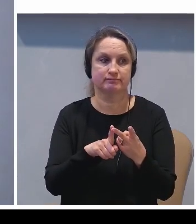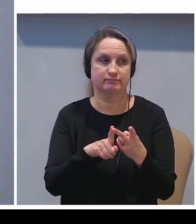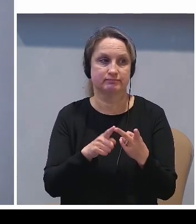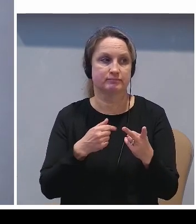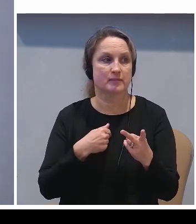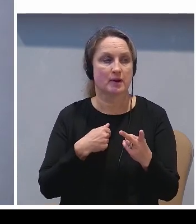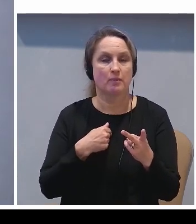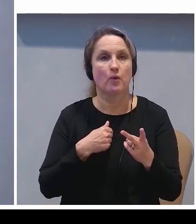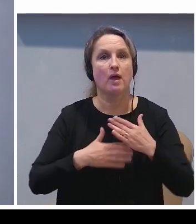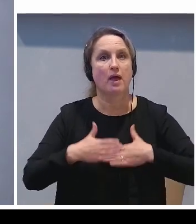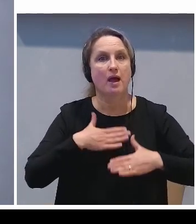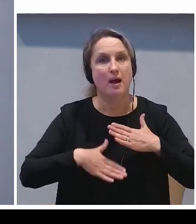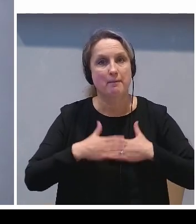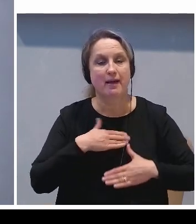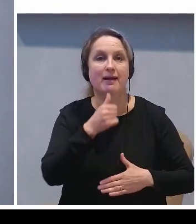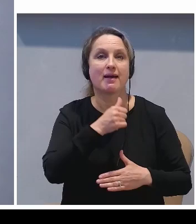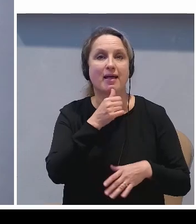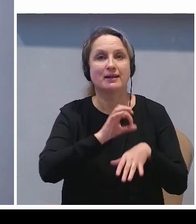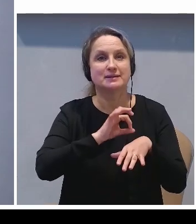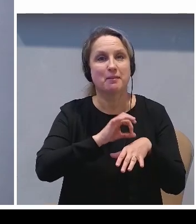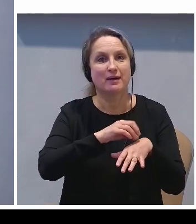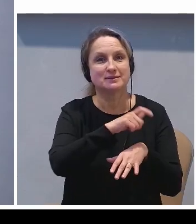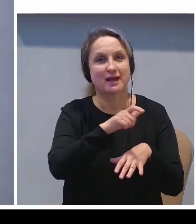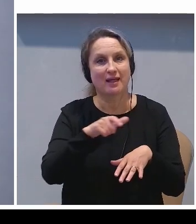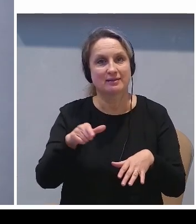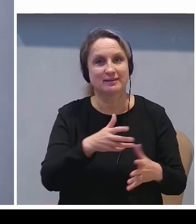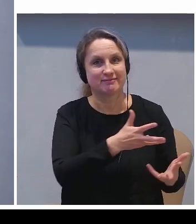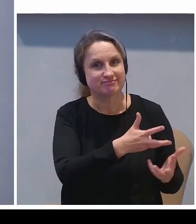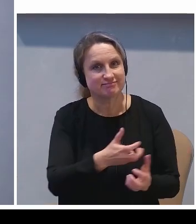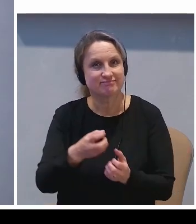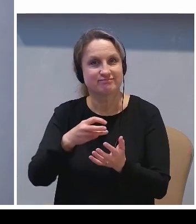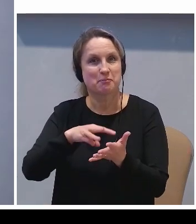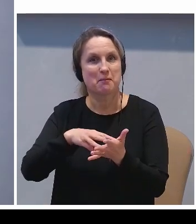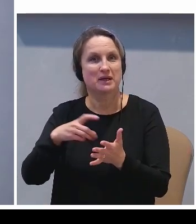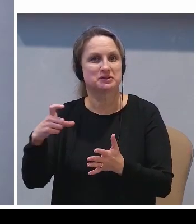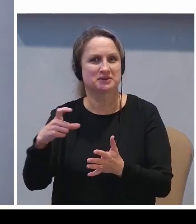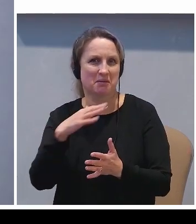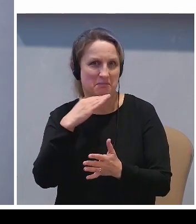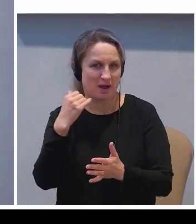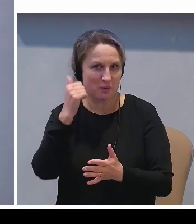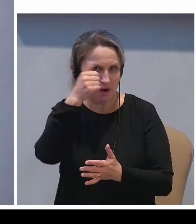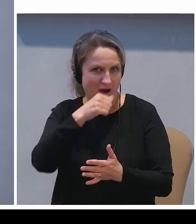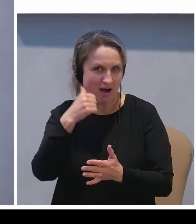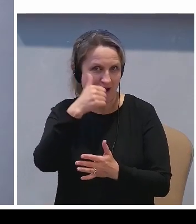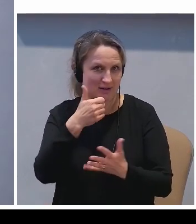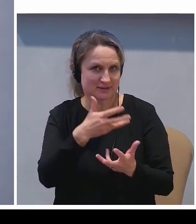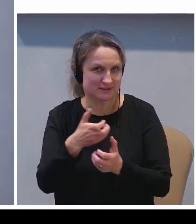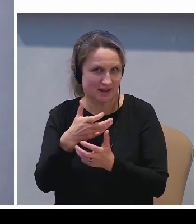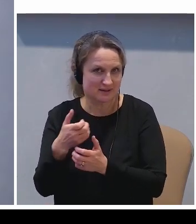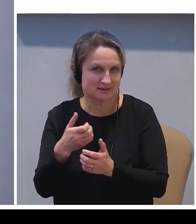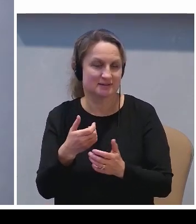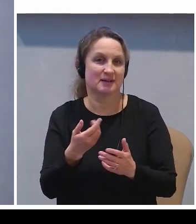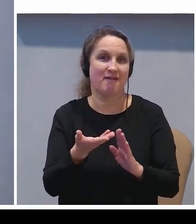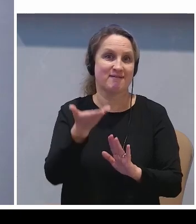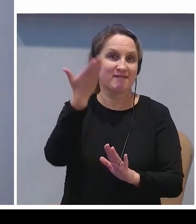on mul hea meel olnud võtta Eesti patsiente Manchesteris vastu võtta juba palju aastaid, enne siis luuüdi siirdamiseks